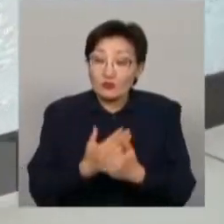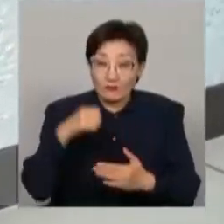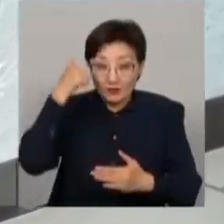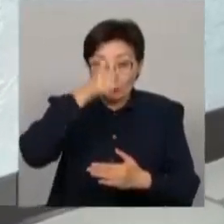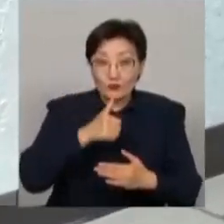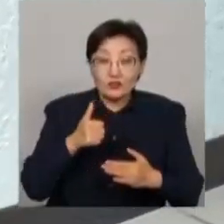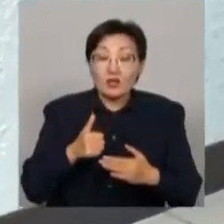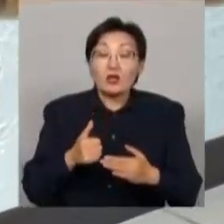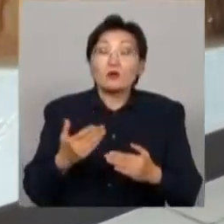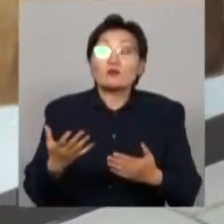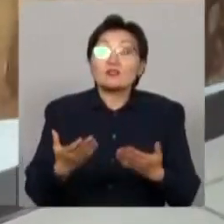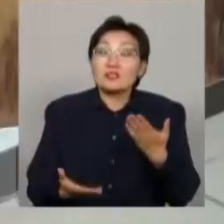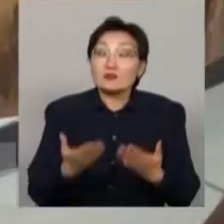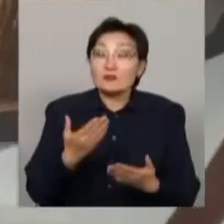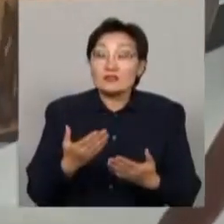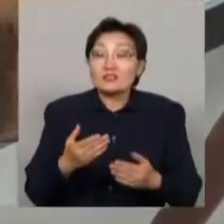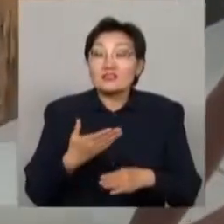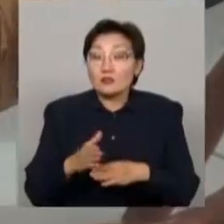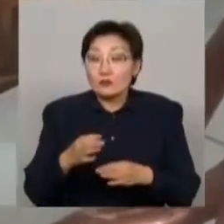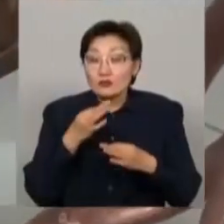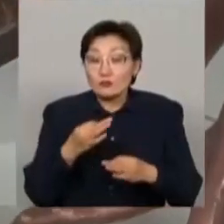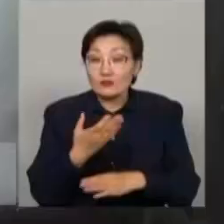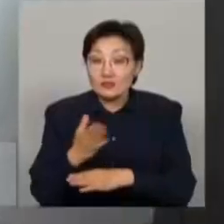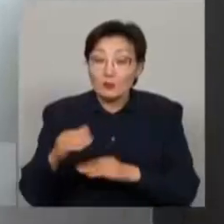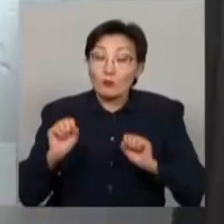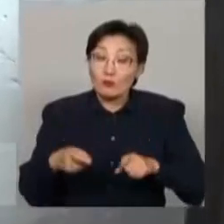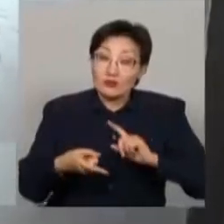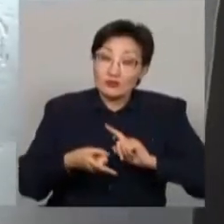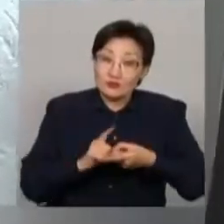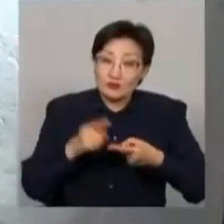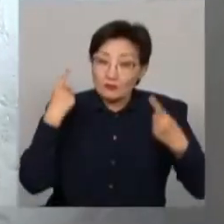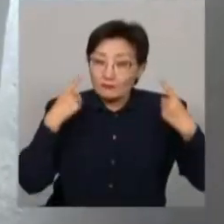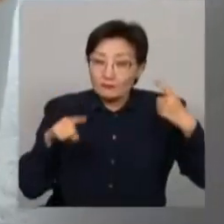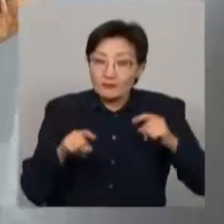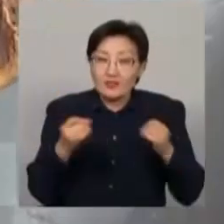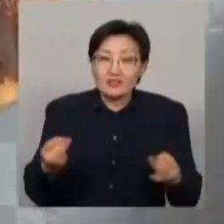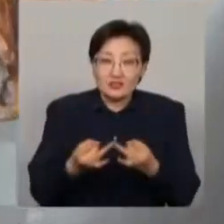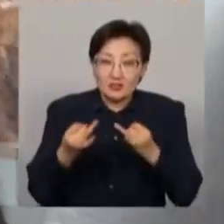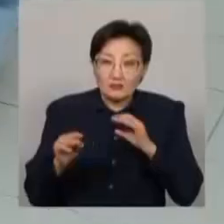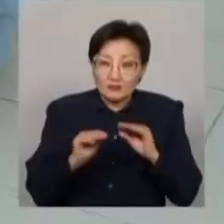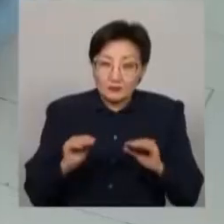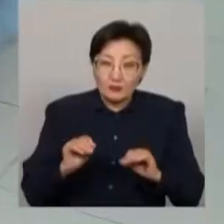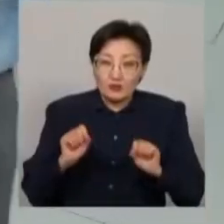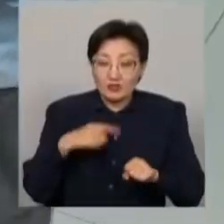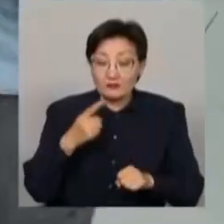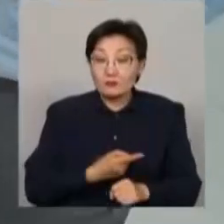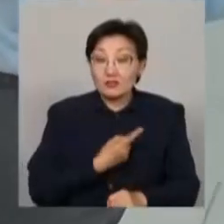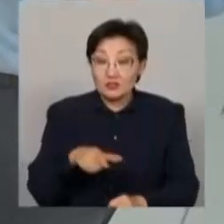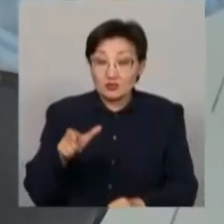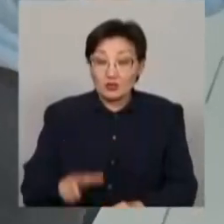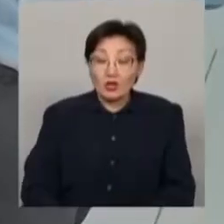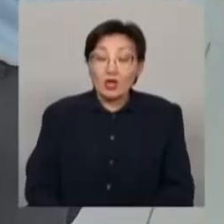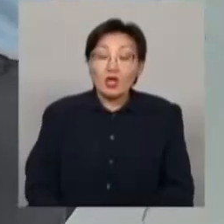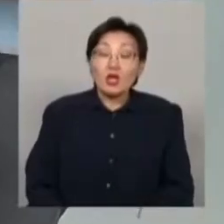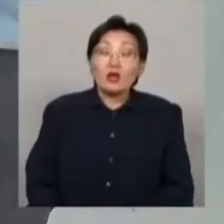При умелом подходе эти непримечательные части деревьев можно превратить в креативные произведения, говорит мастер. Тут еще, знаете, вот